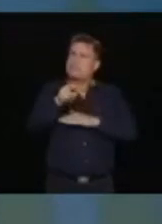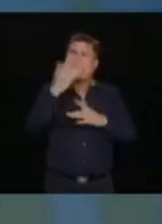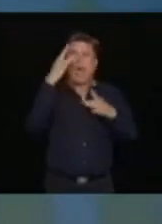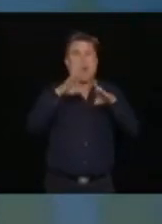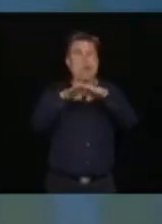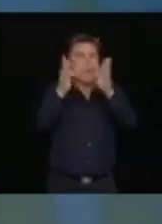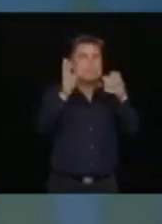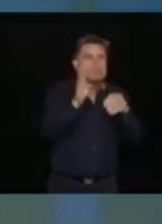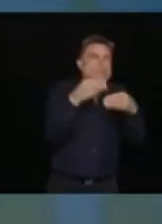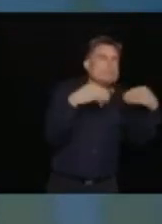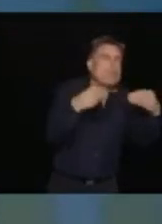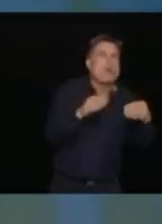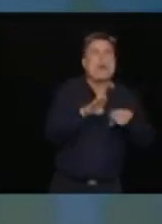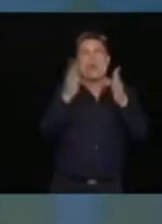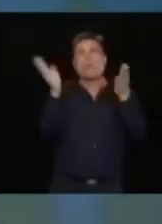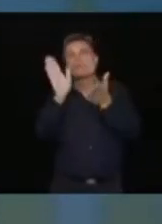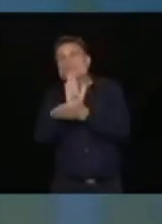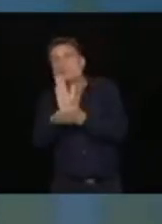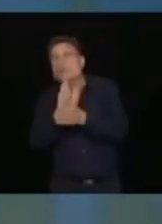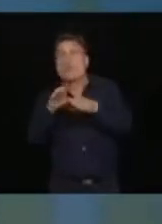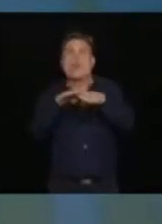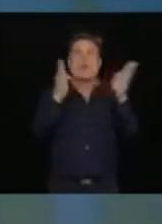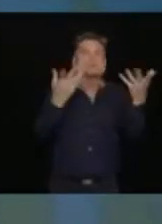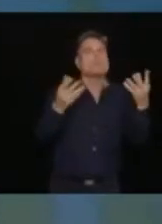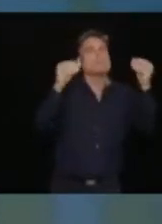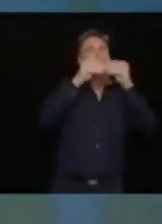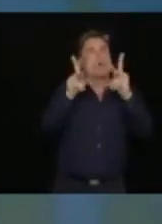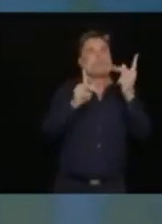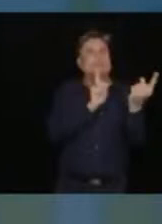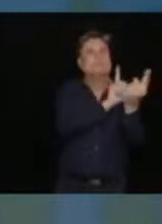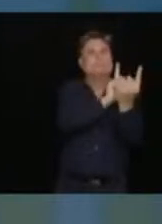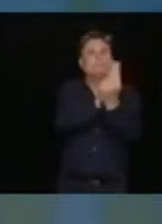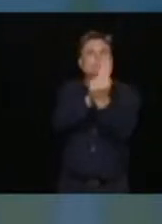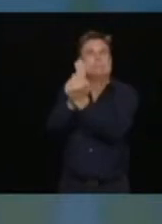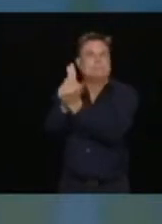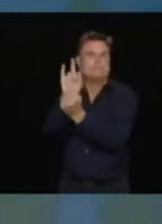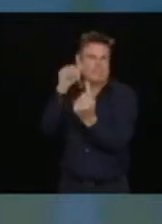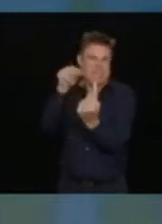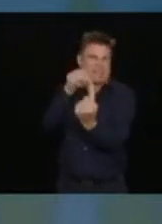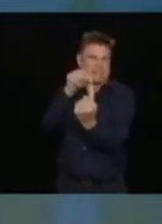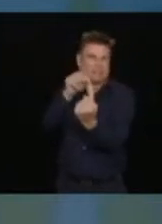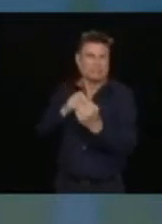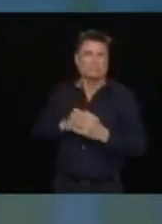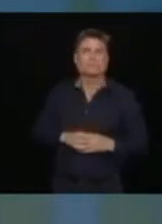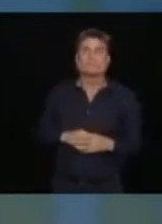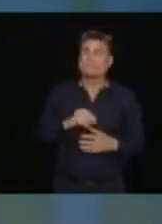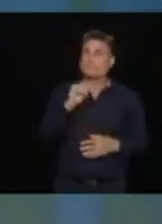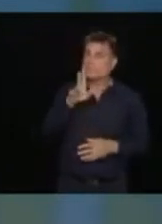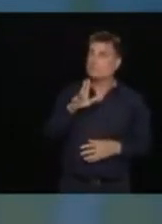会增加，所以这个对大家来讲都是一个挑战。所以我们